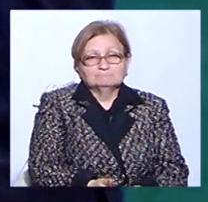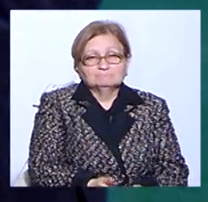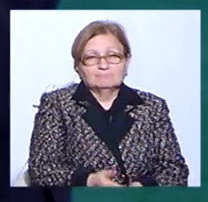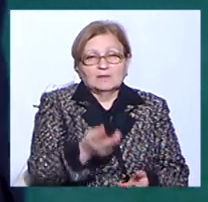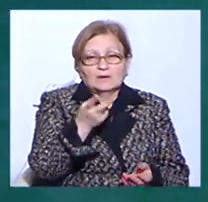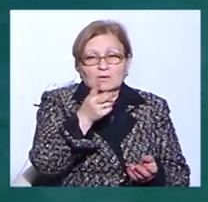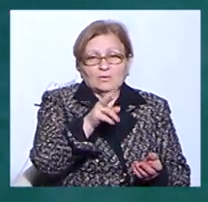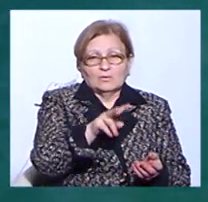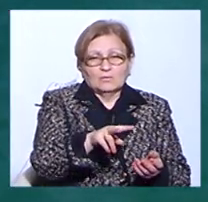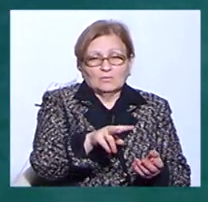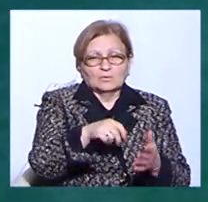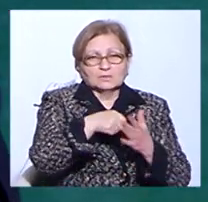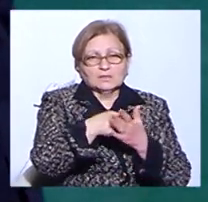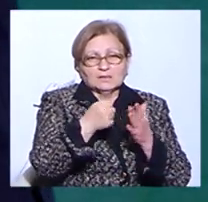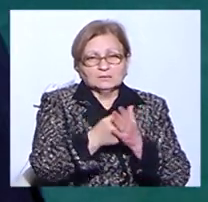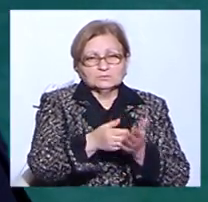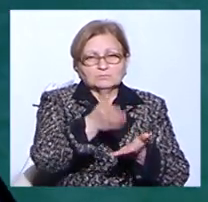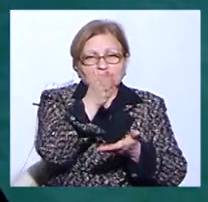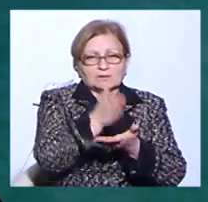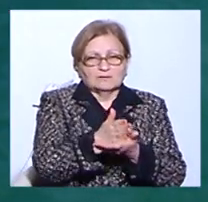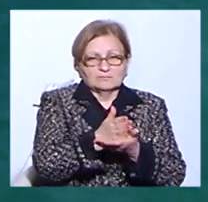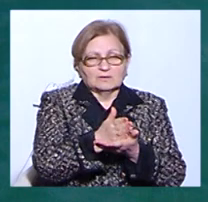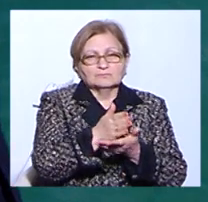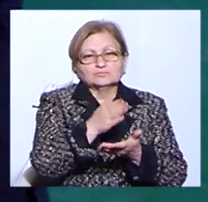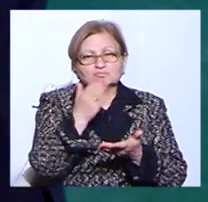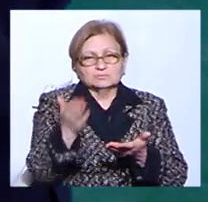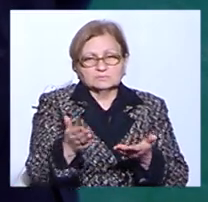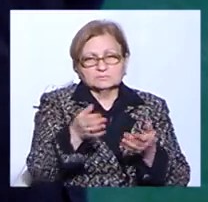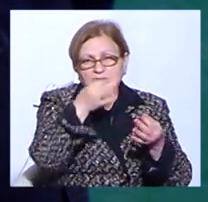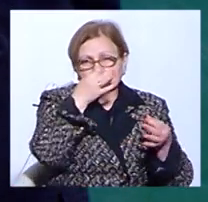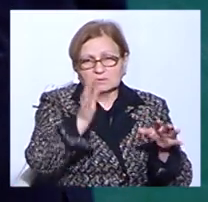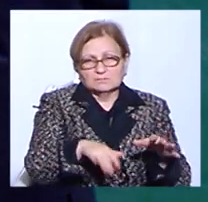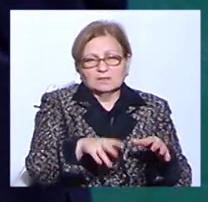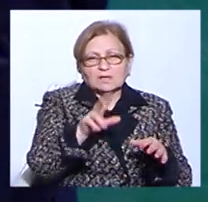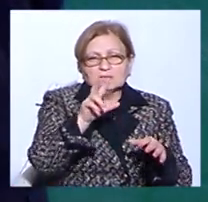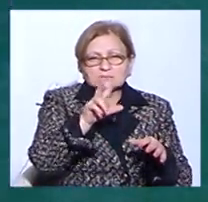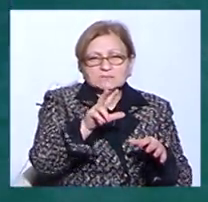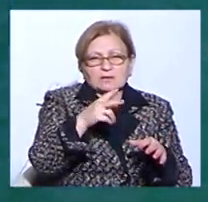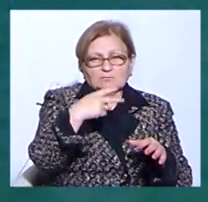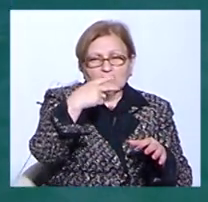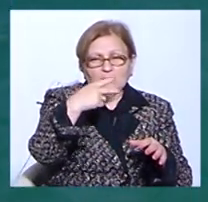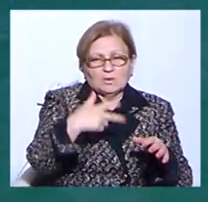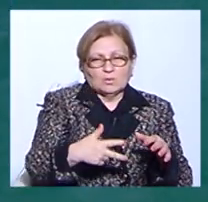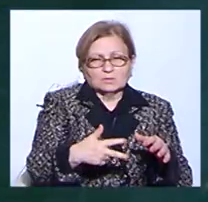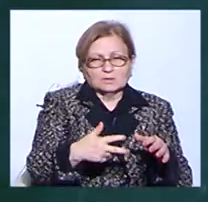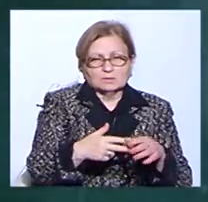2 ხაჭაპური დაიყო თითოეული შუაზე და ავიღე ერთი ნაჭერი, დამჩა 3 მეორედი. აი ეს